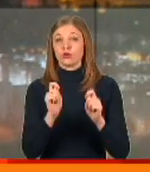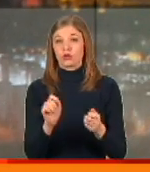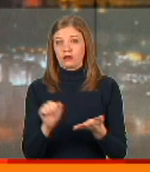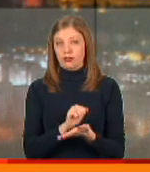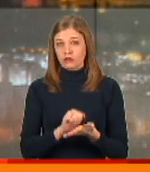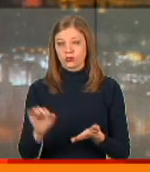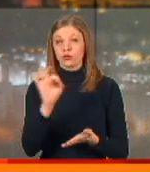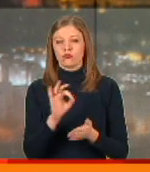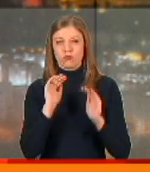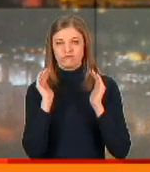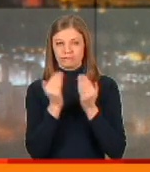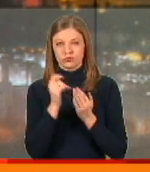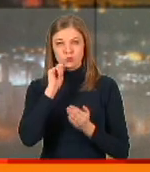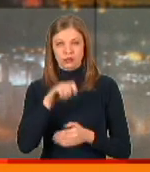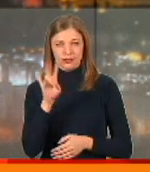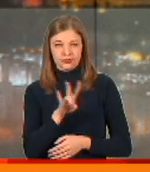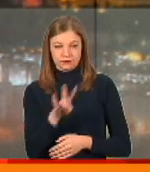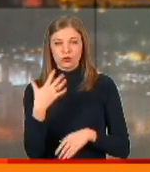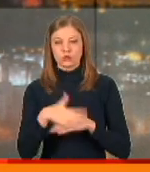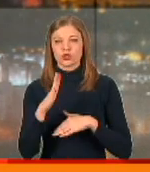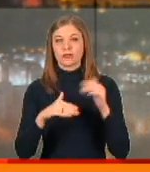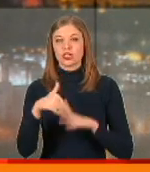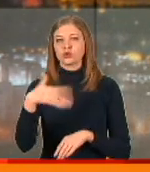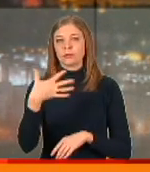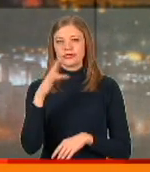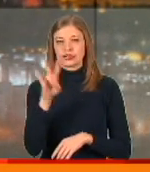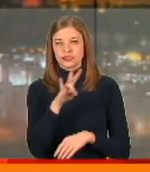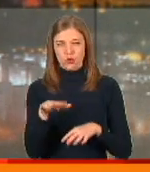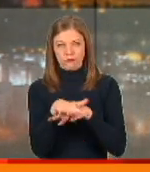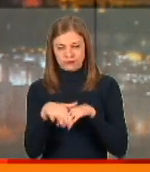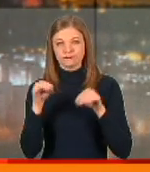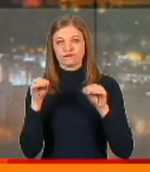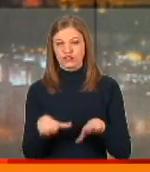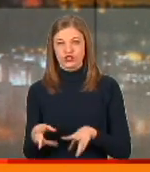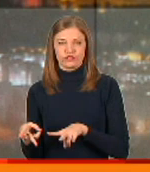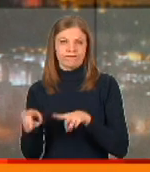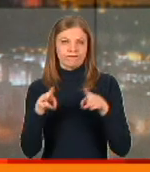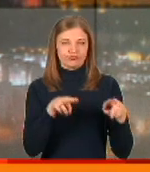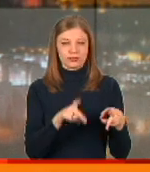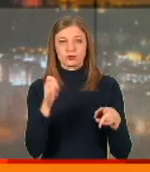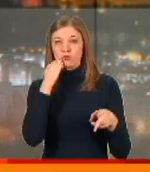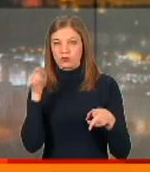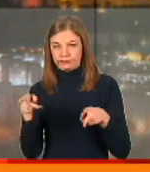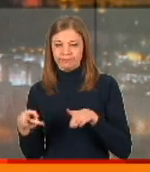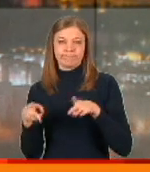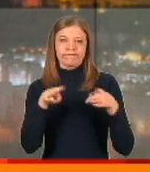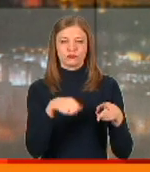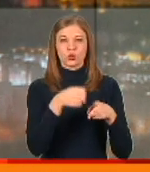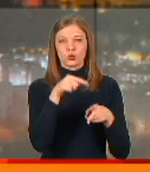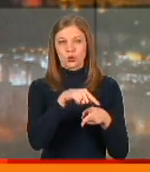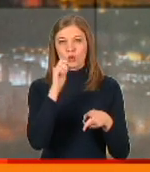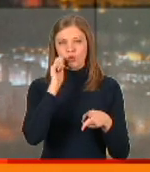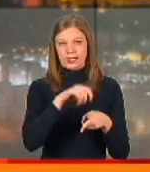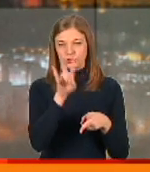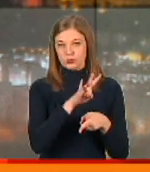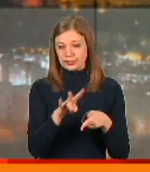про автокефалію Православній церкви в Україні вже майже 50 церковних громад вирішили перейти з лав Московського патріархату до Православної